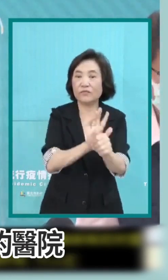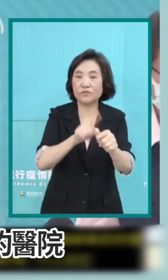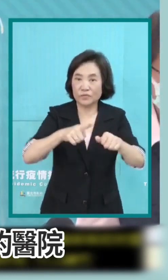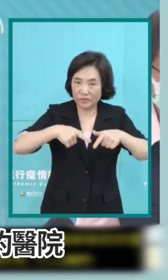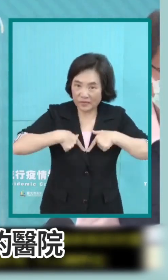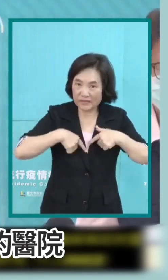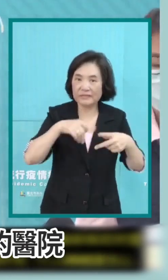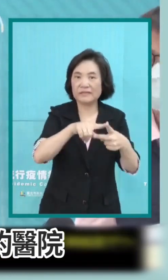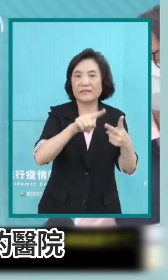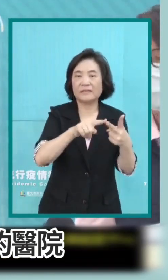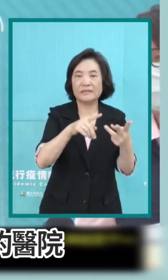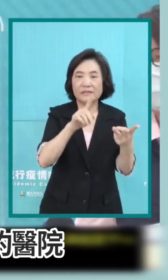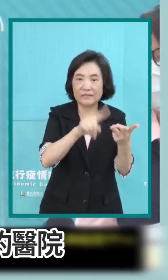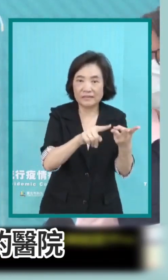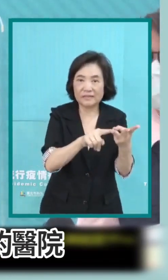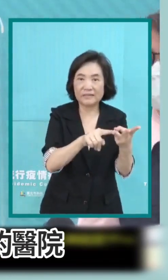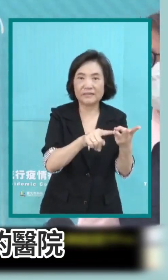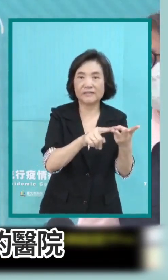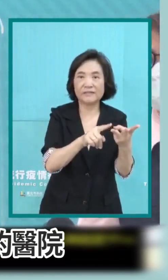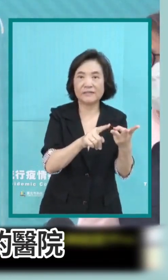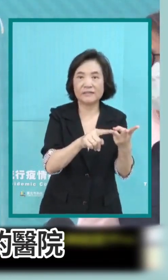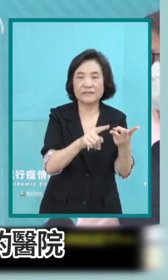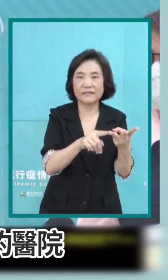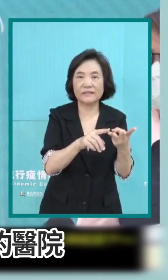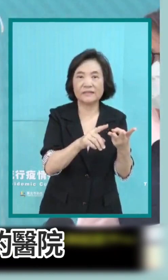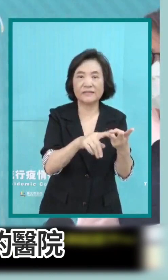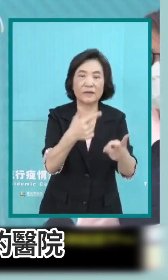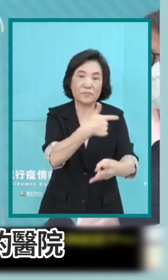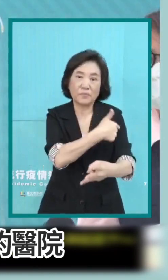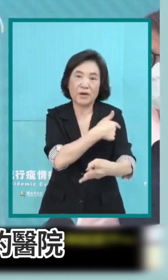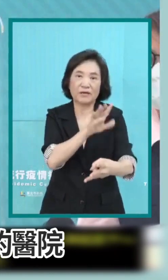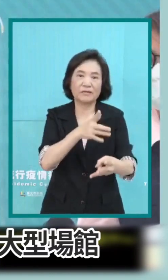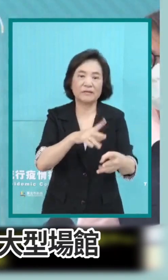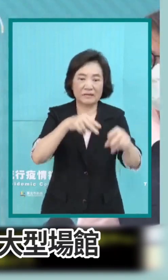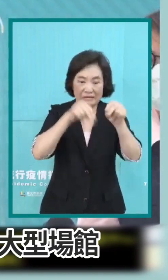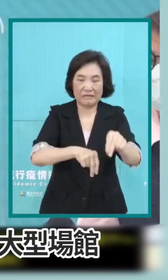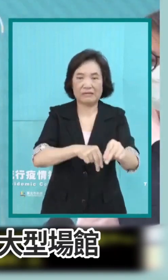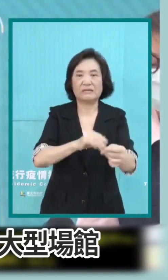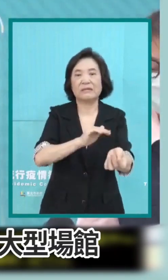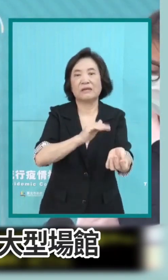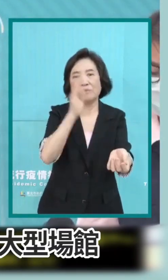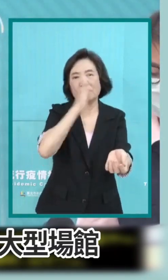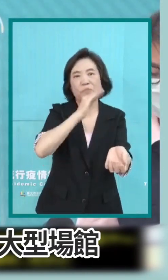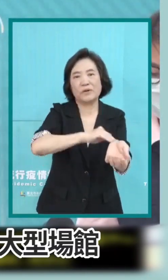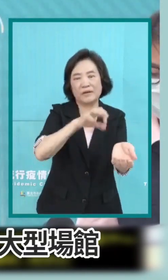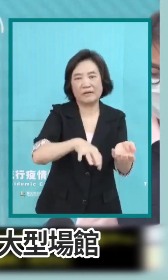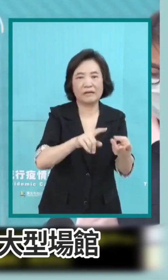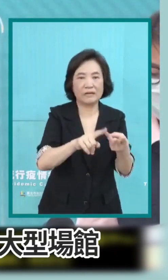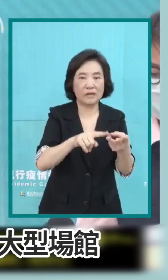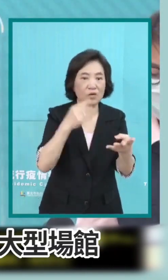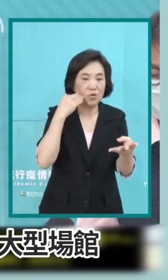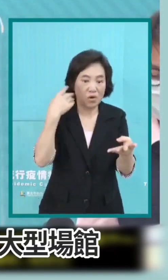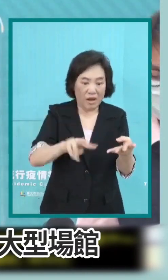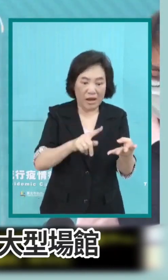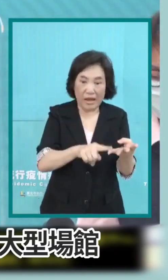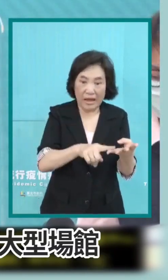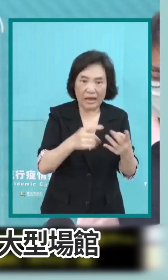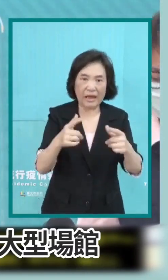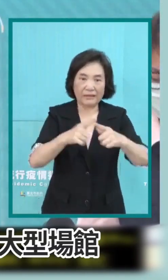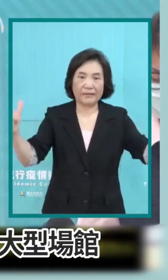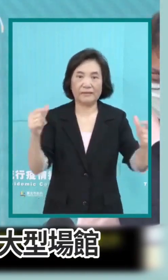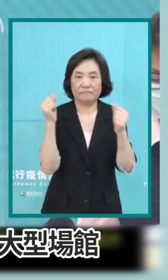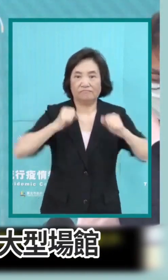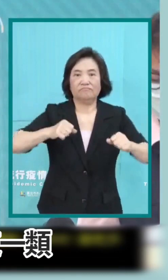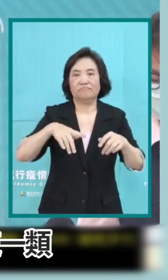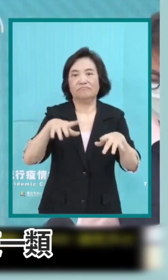哦，再加上那个打疫苗的合约医院，哦，再不行，还要再量更多，那才开放这个大型